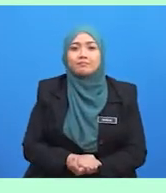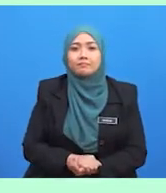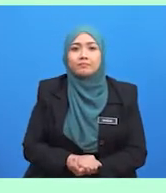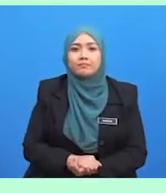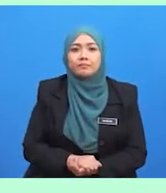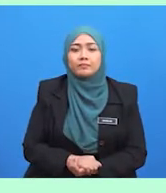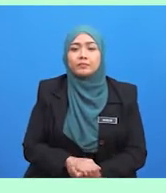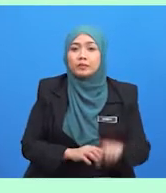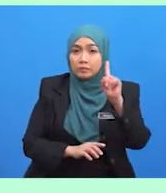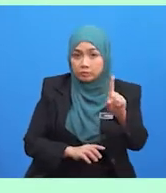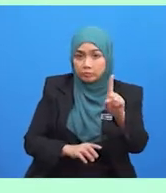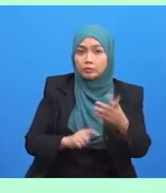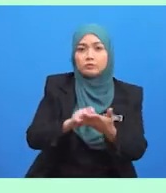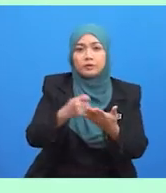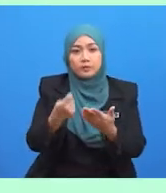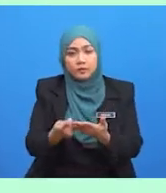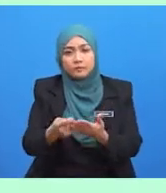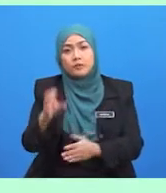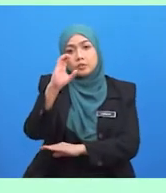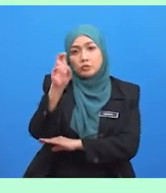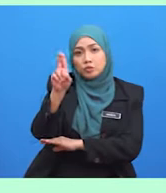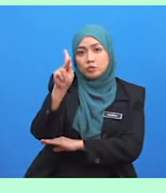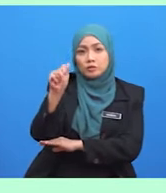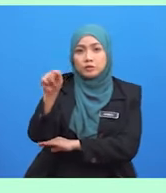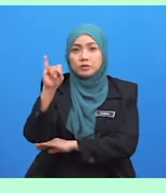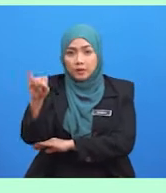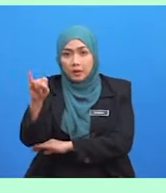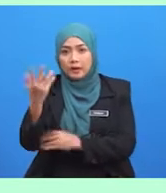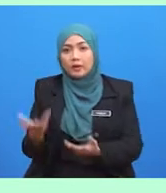Jawapannya adalah seperti di paparan skrin ini.